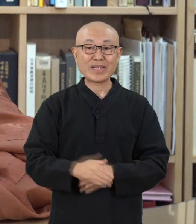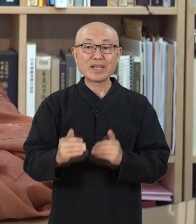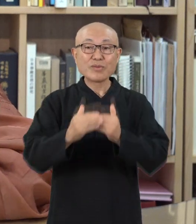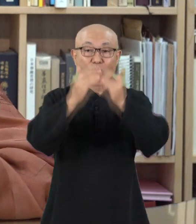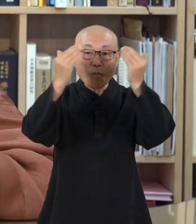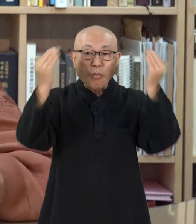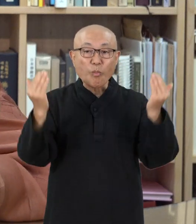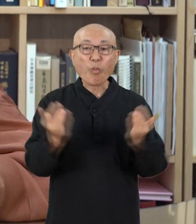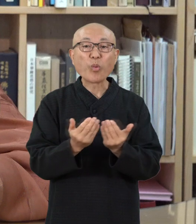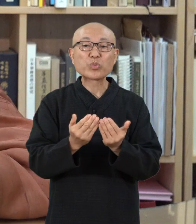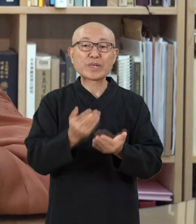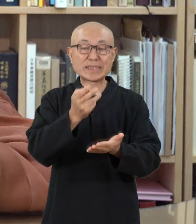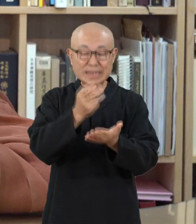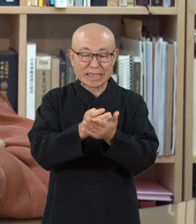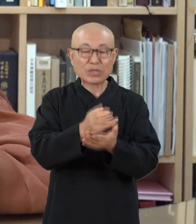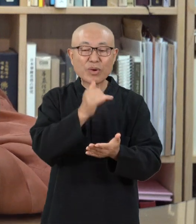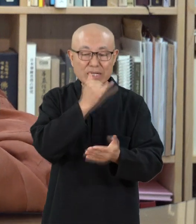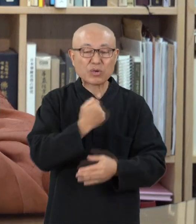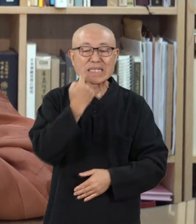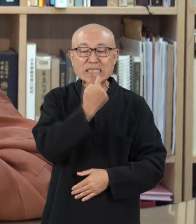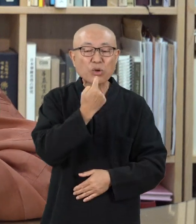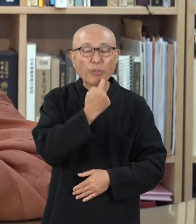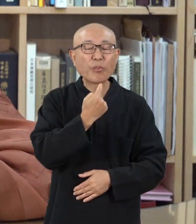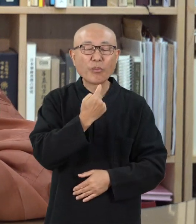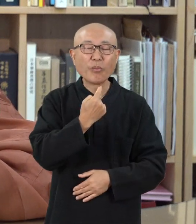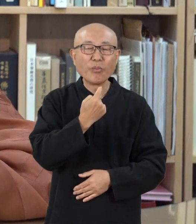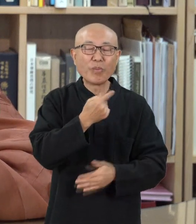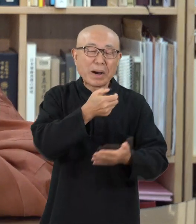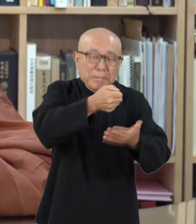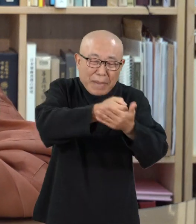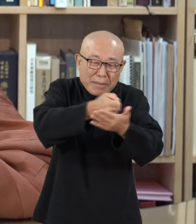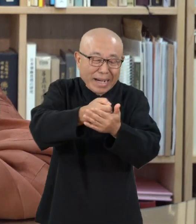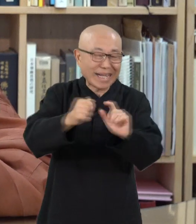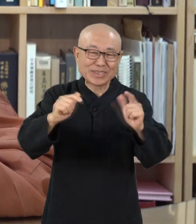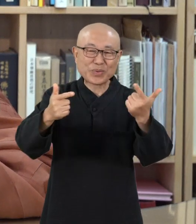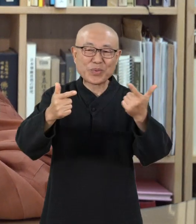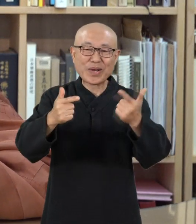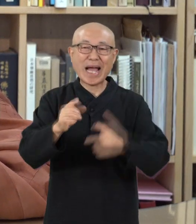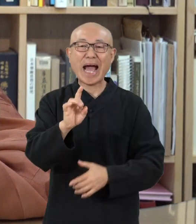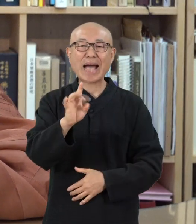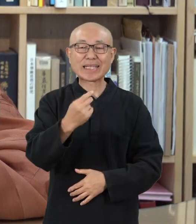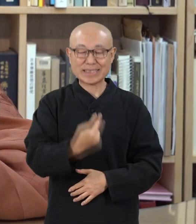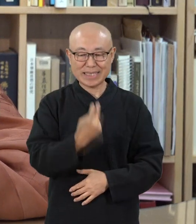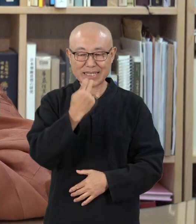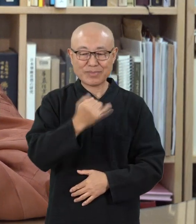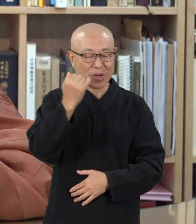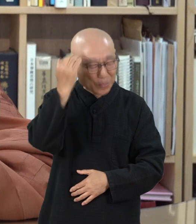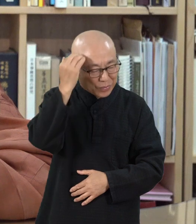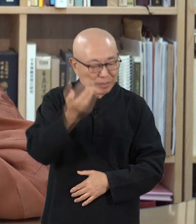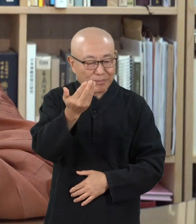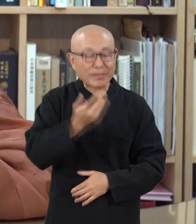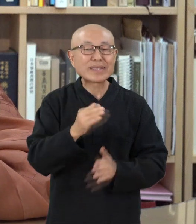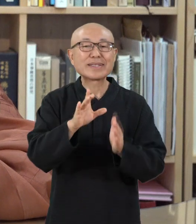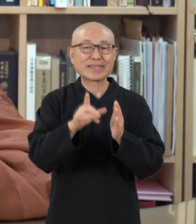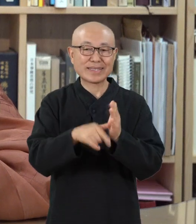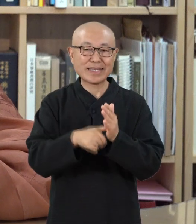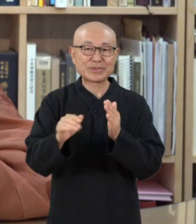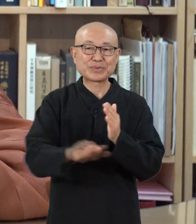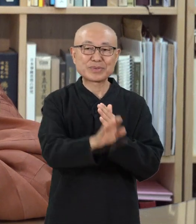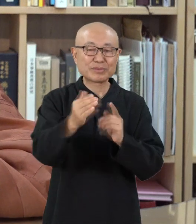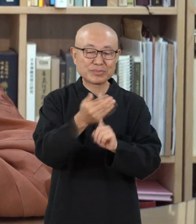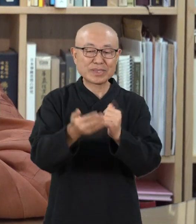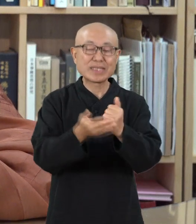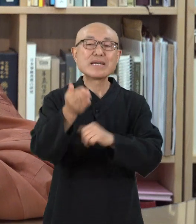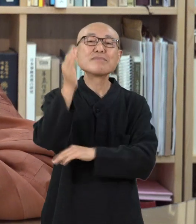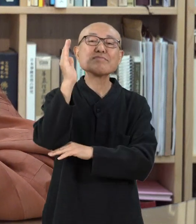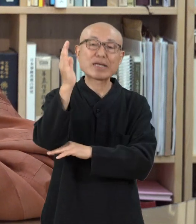이미 제도가 있고 뭐 이념이고 정해진 것에서가 아니라 하나의 생명이 고통을 받을 때 우리 부처님